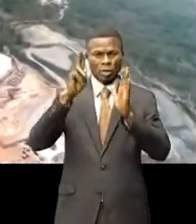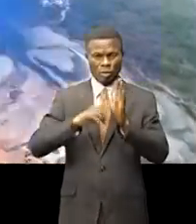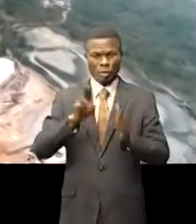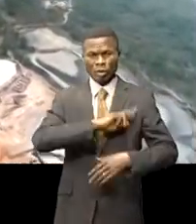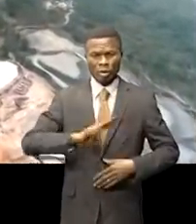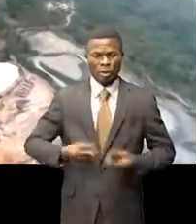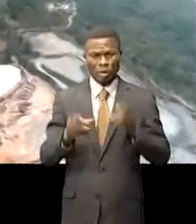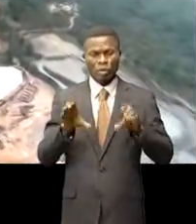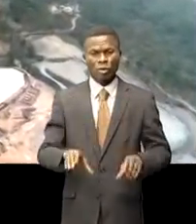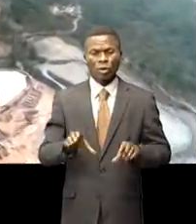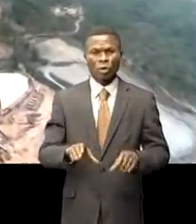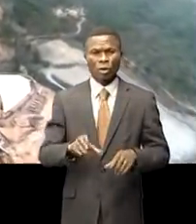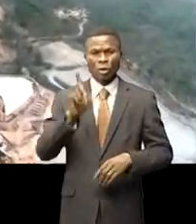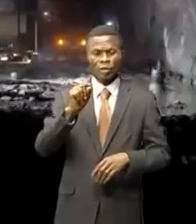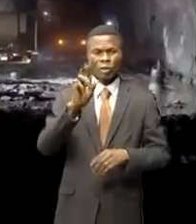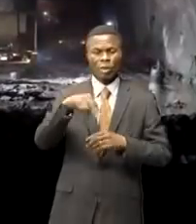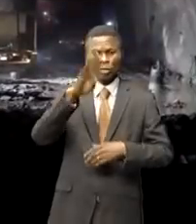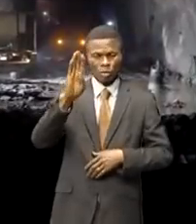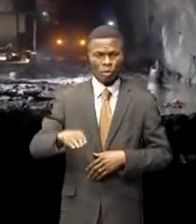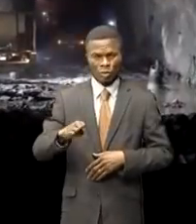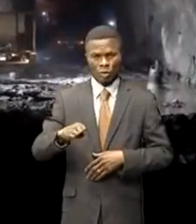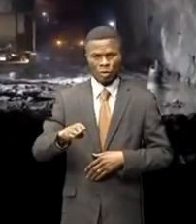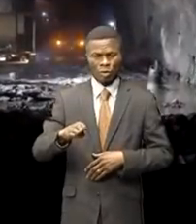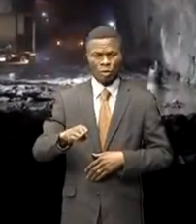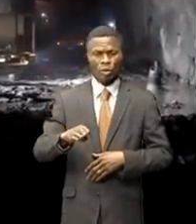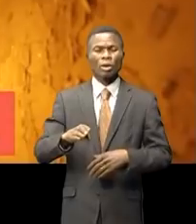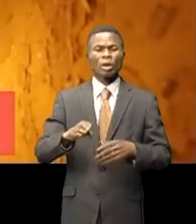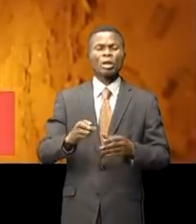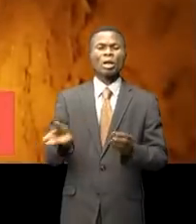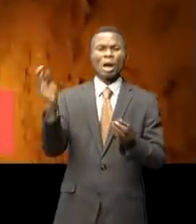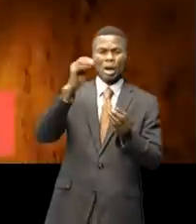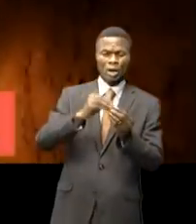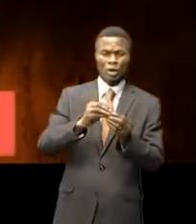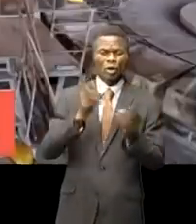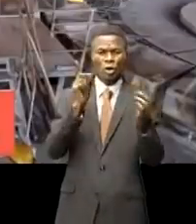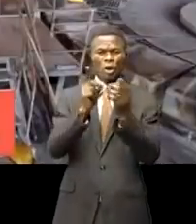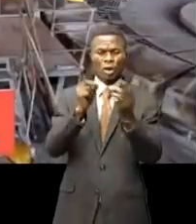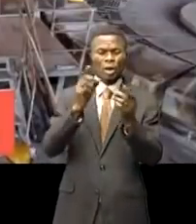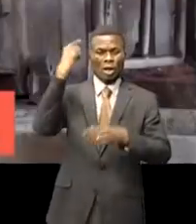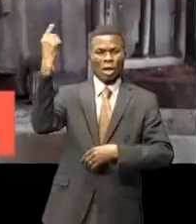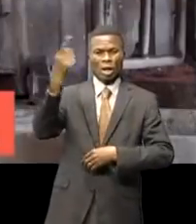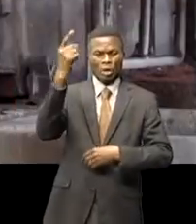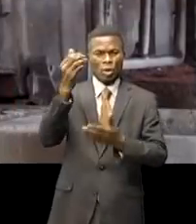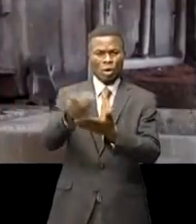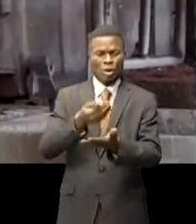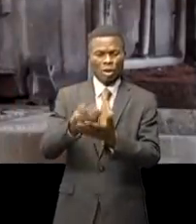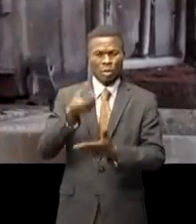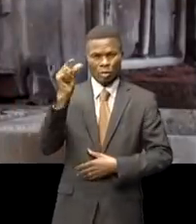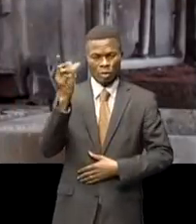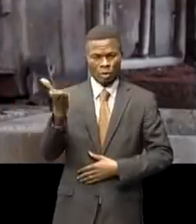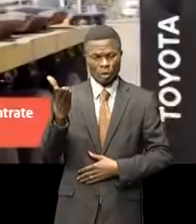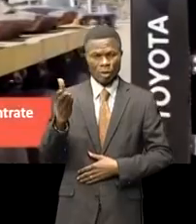la république démocratique du congo 20% a été indépendamment classé par le consultant international en exploitation minière où elle